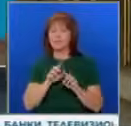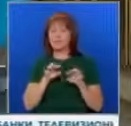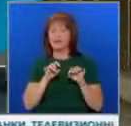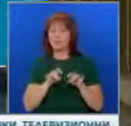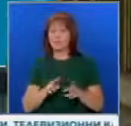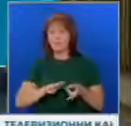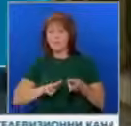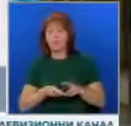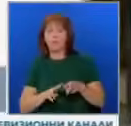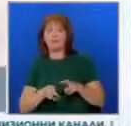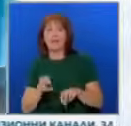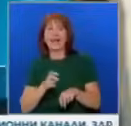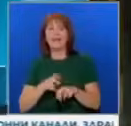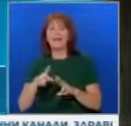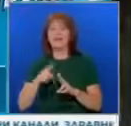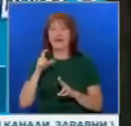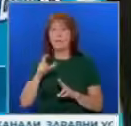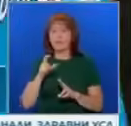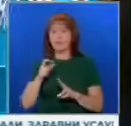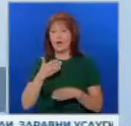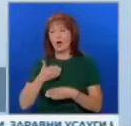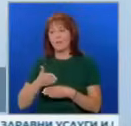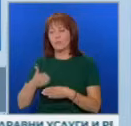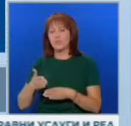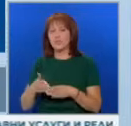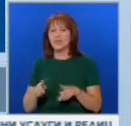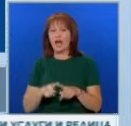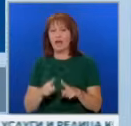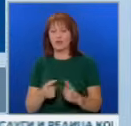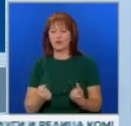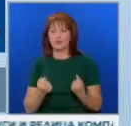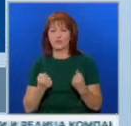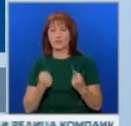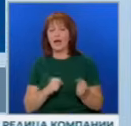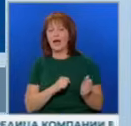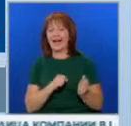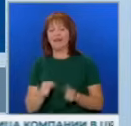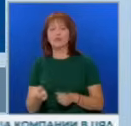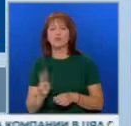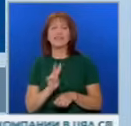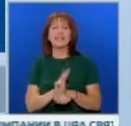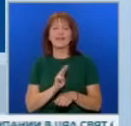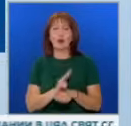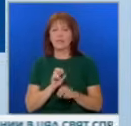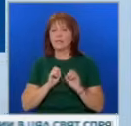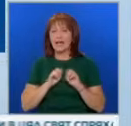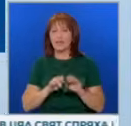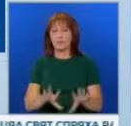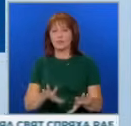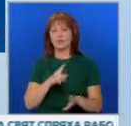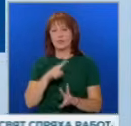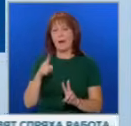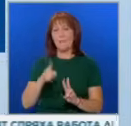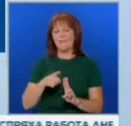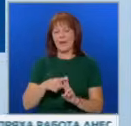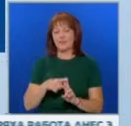и подмяна в ДПС, а процесът в партията е оздравителен. В късния следобед от пресцентъра на движението разпространиха позиция на Делян